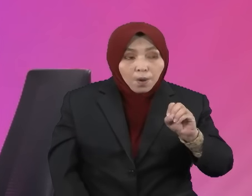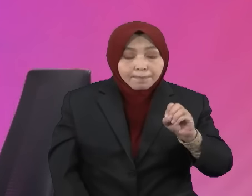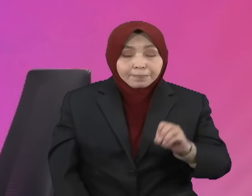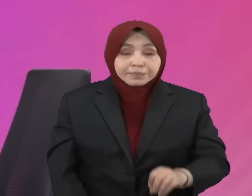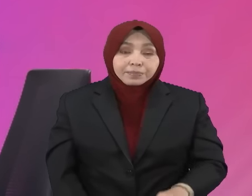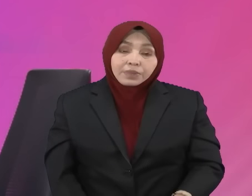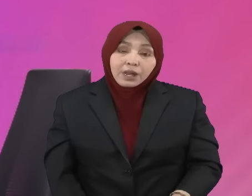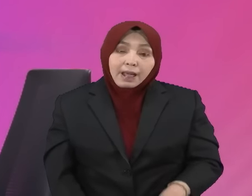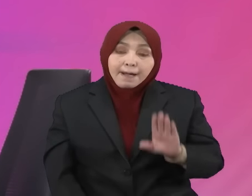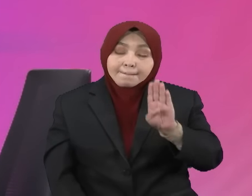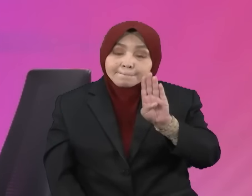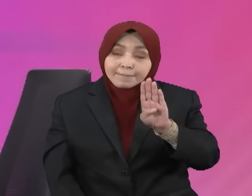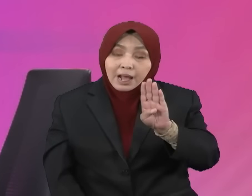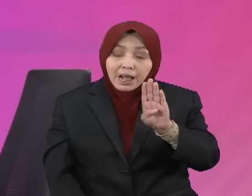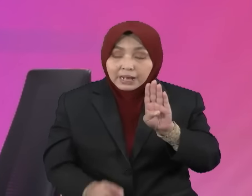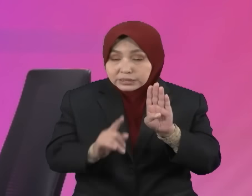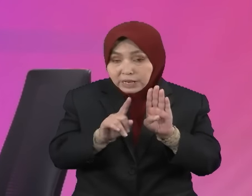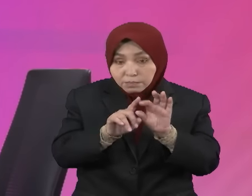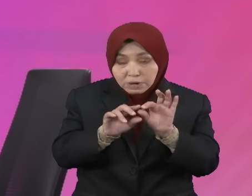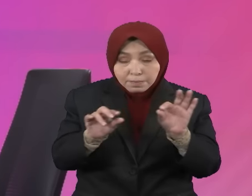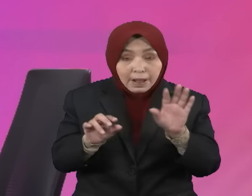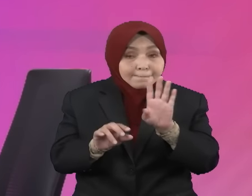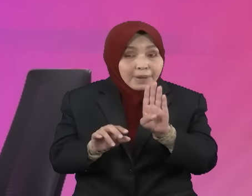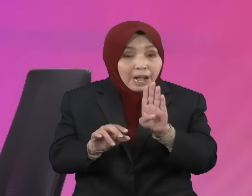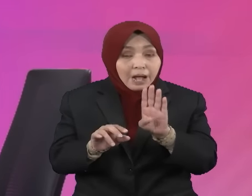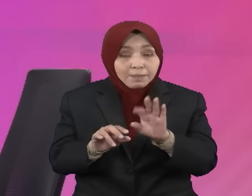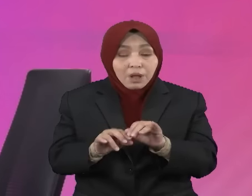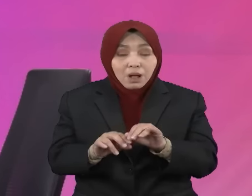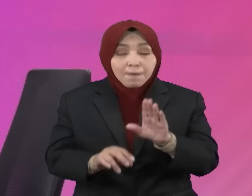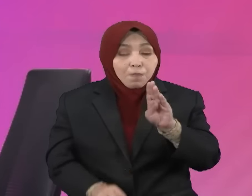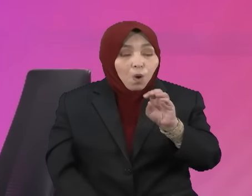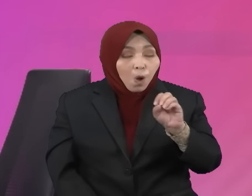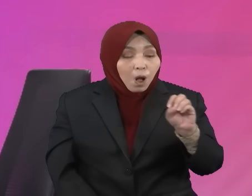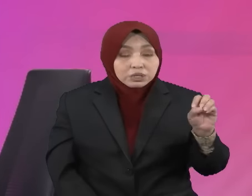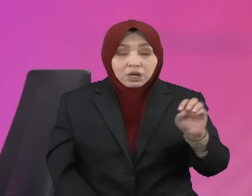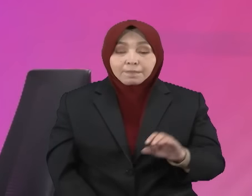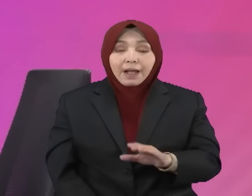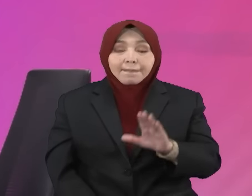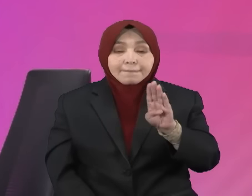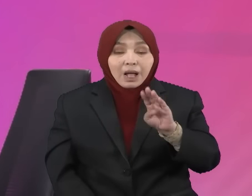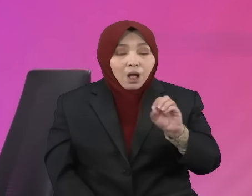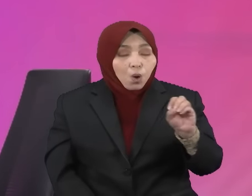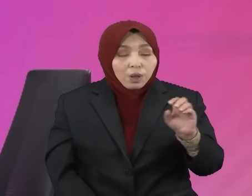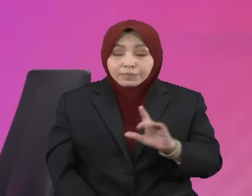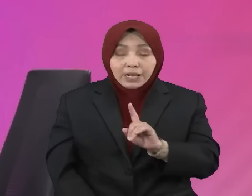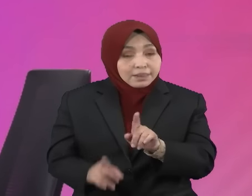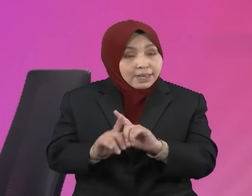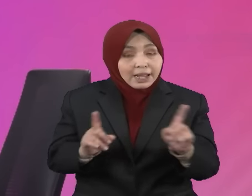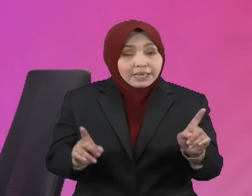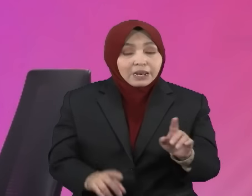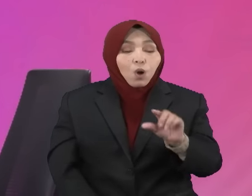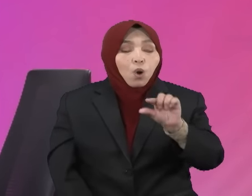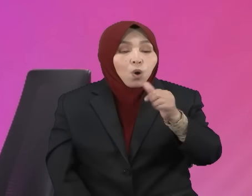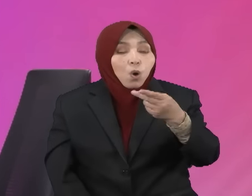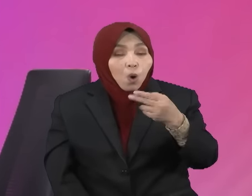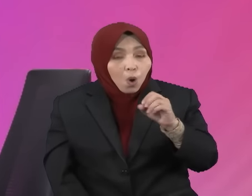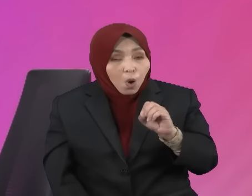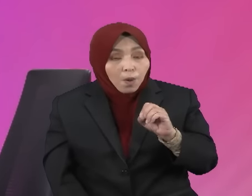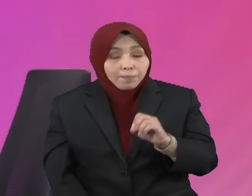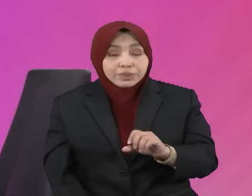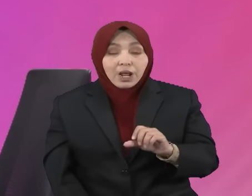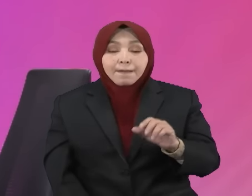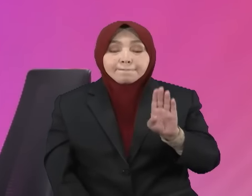بالغة با نيبس با bukan با Baligha. Samanya bara. Tak boleh lain. Ba-ra. Cuma